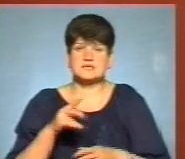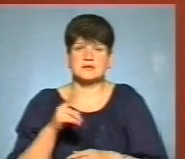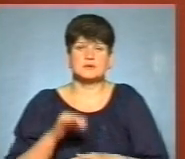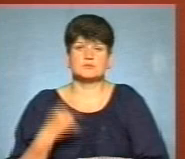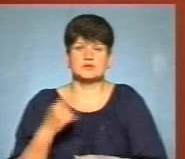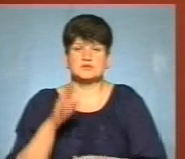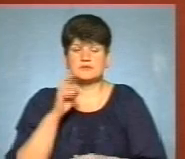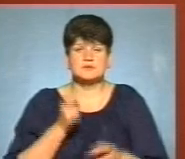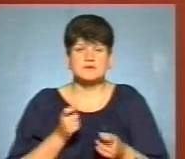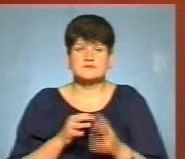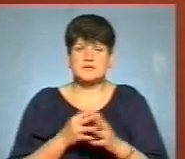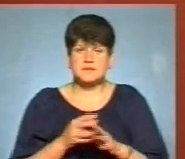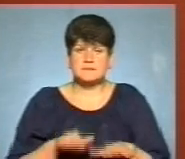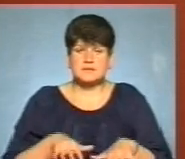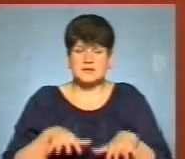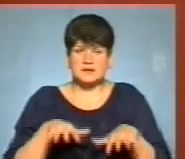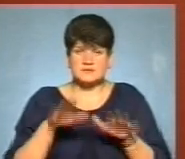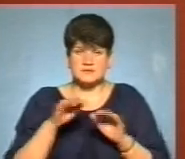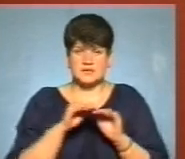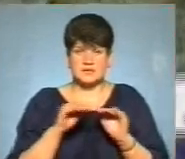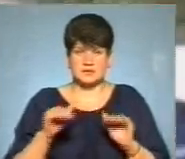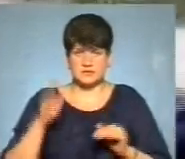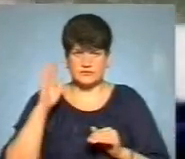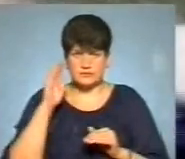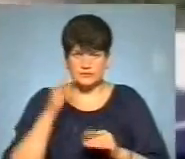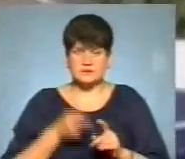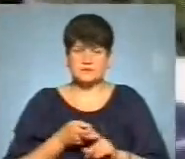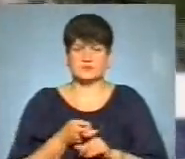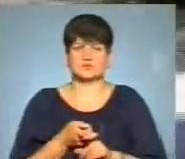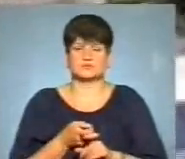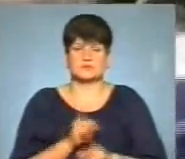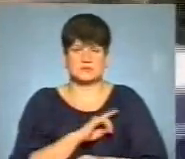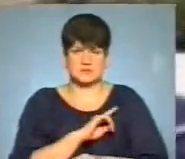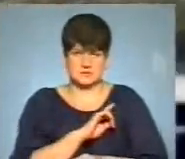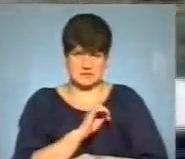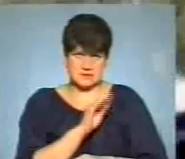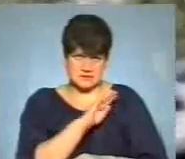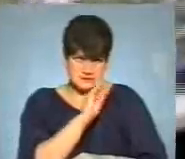Петров. У селі підвищився рівень води через інтенсивні дощі цього тижня.